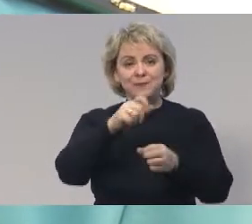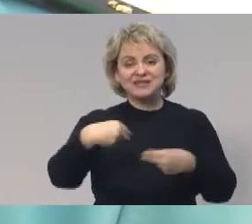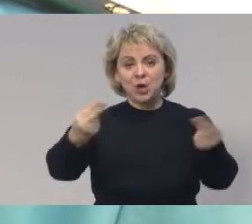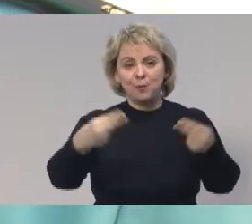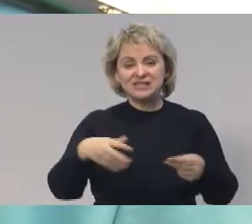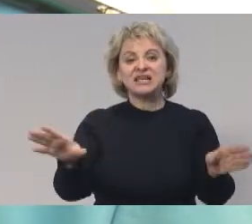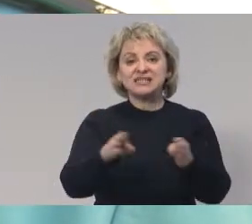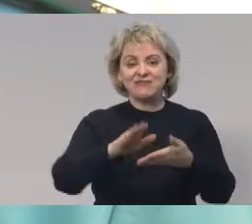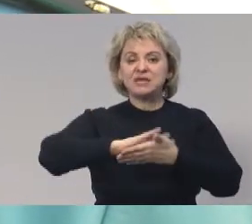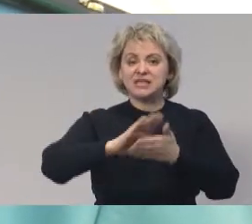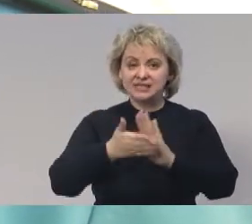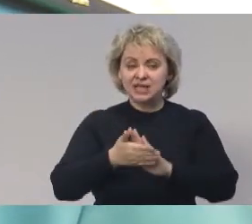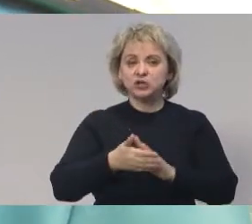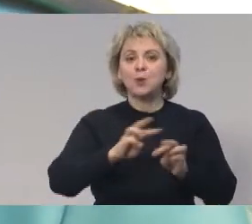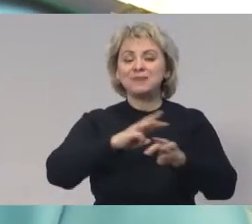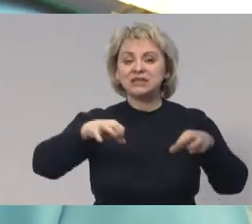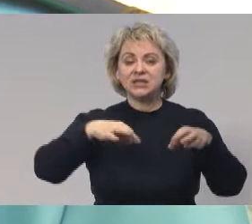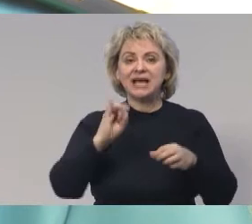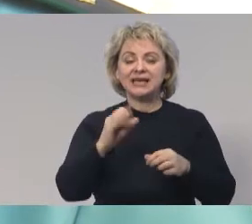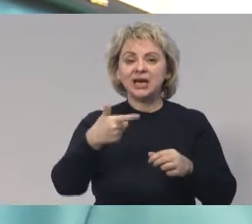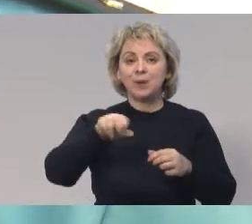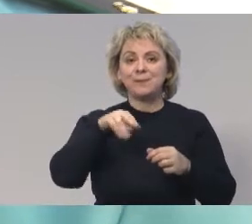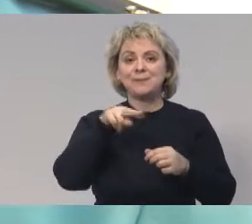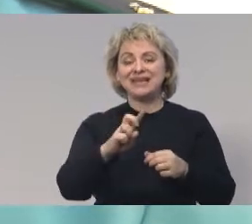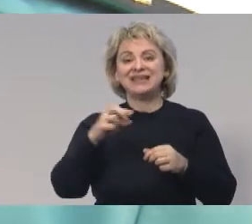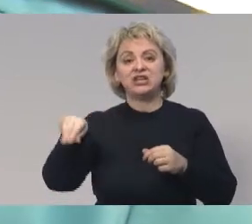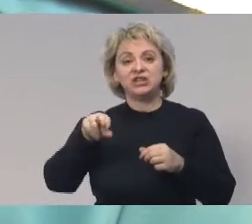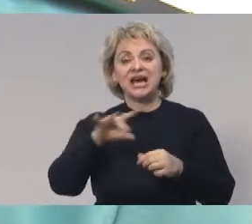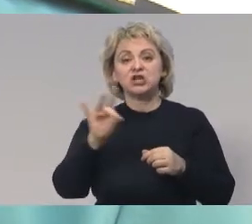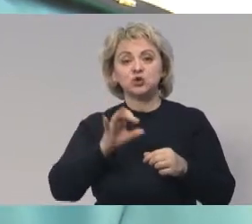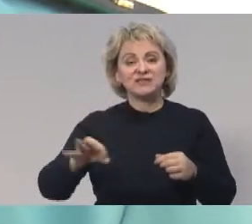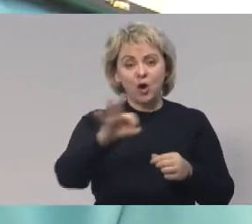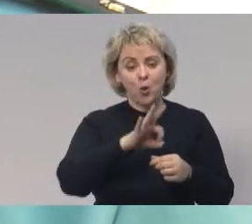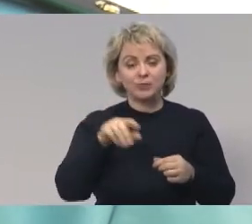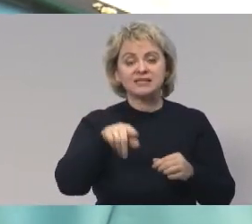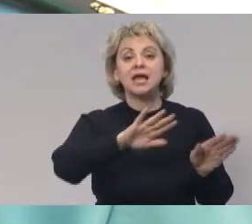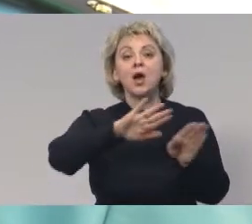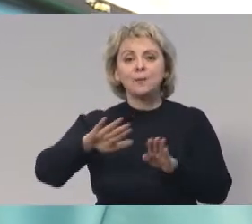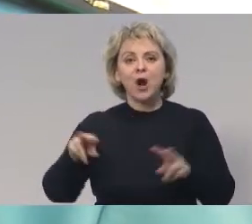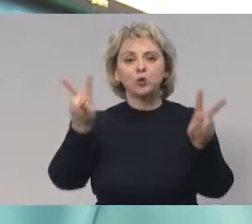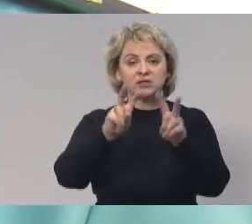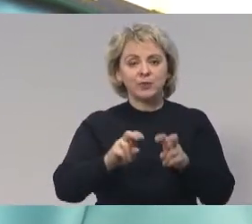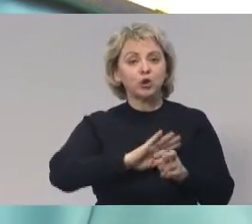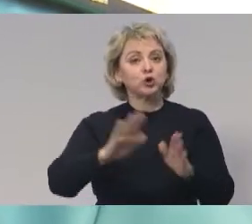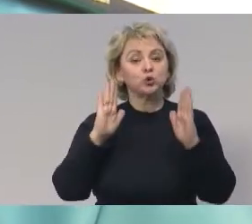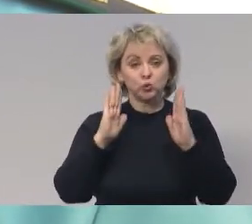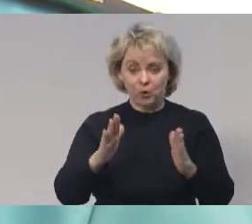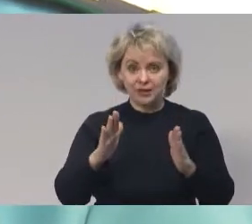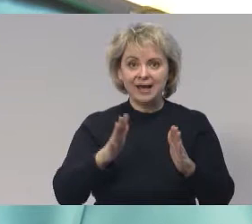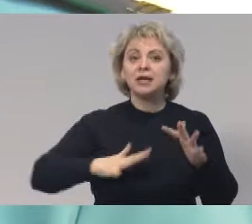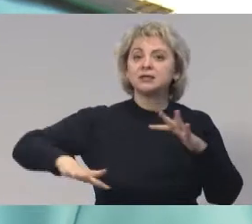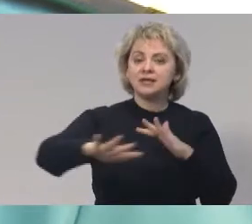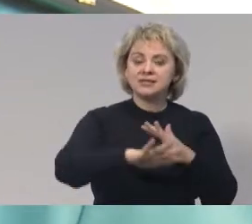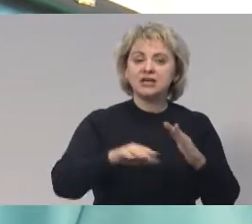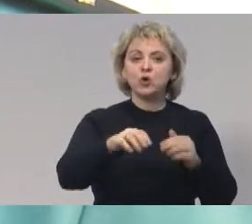подписано совместное соглашение с Минтрансом и ГИБДД по Ростовской области. И проходят рейды не только на